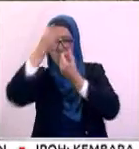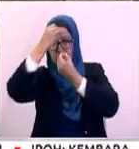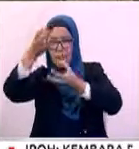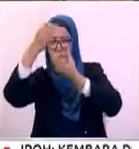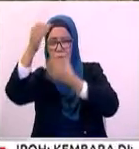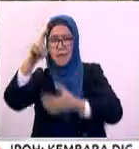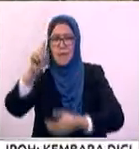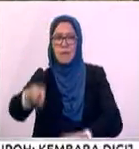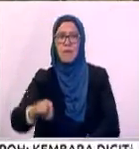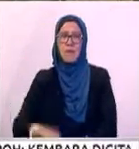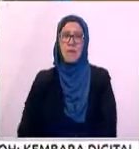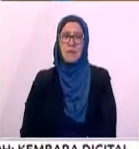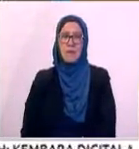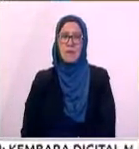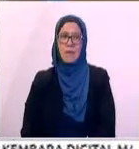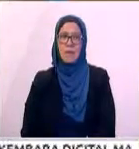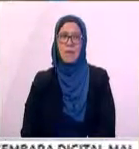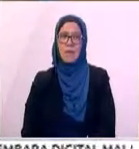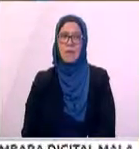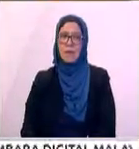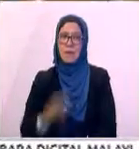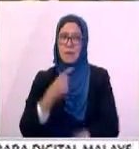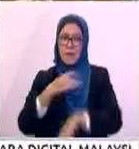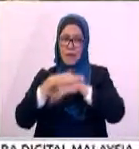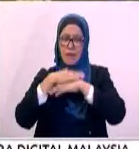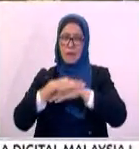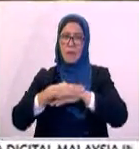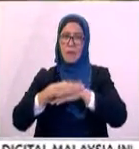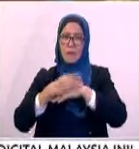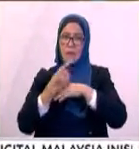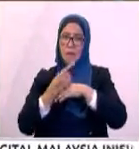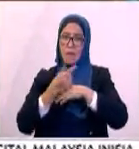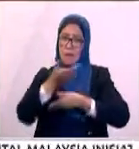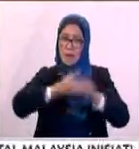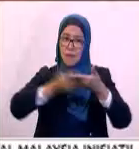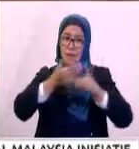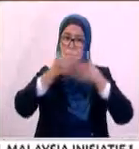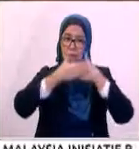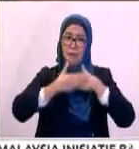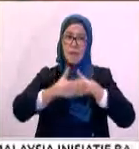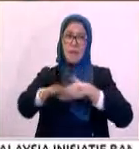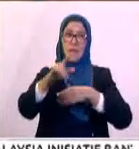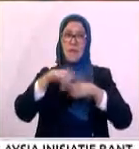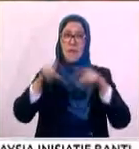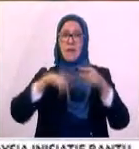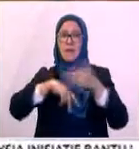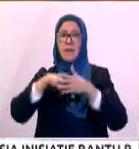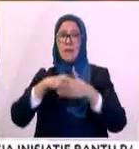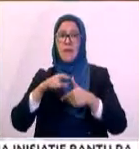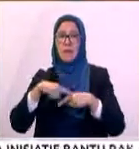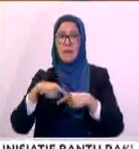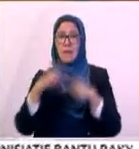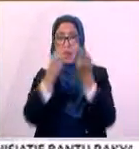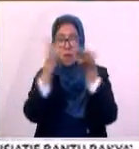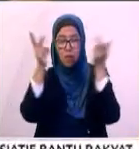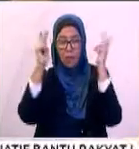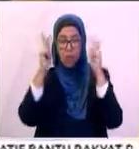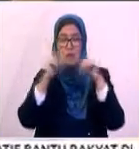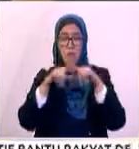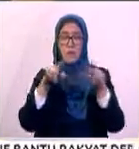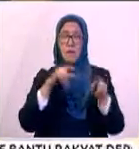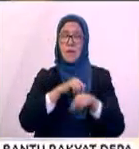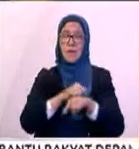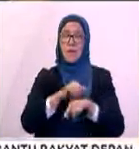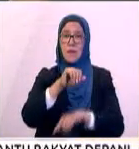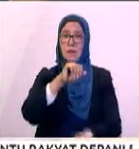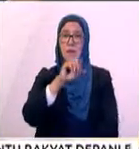Naif Hilmi. Beliau berkata demikian selepas istiadat Convocation Darul Quran JAKIM kali ke-28 di Kuala Kubu